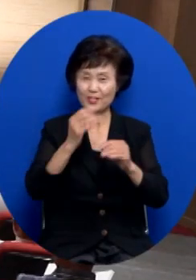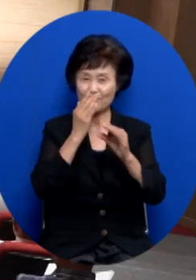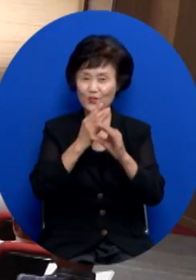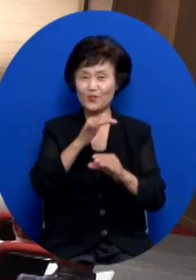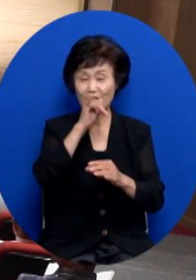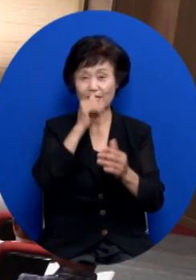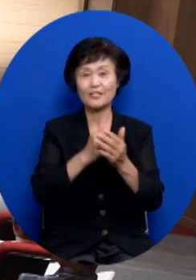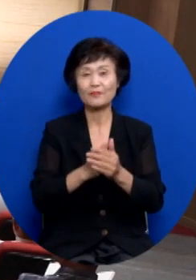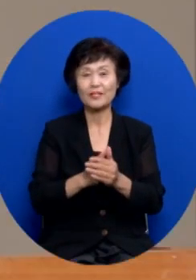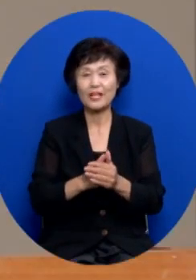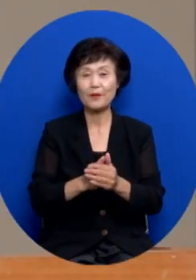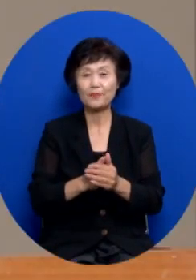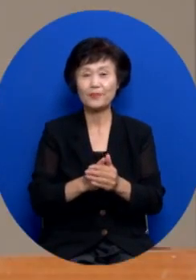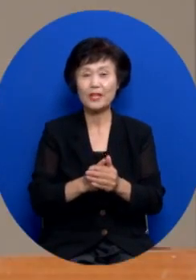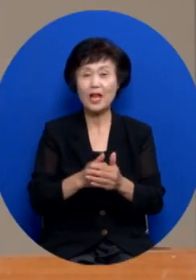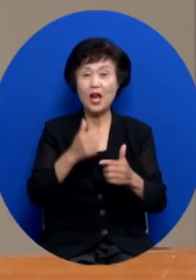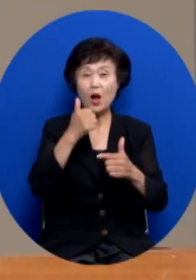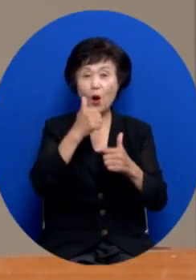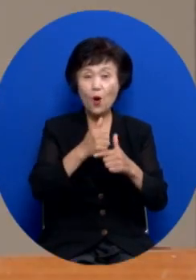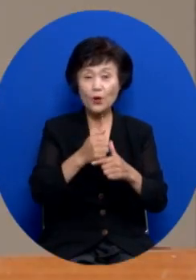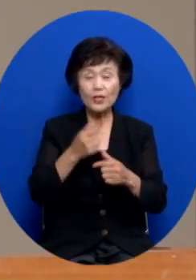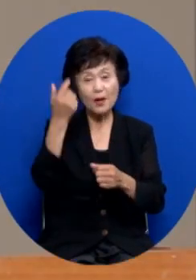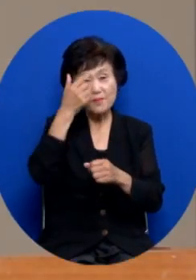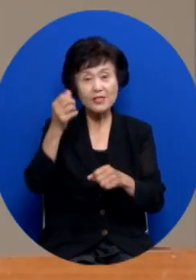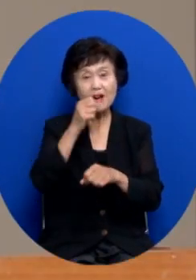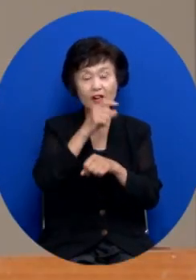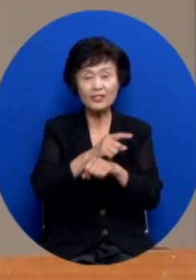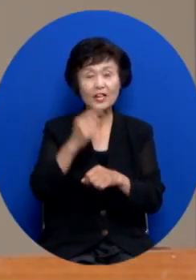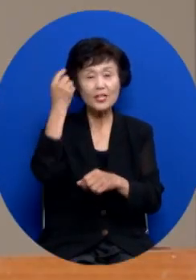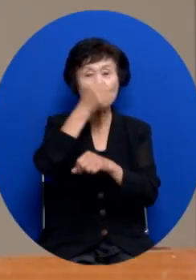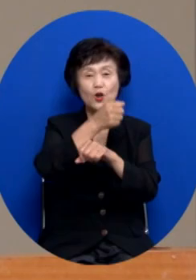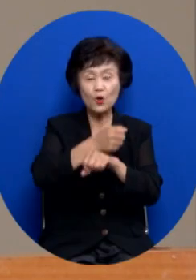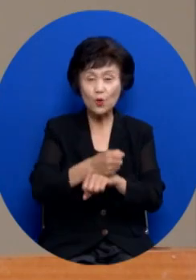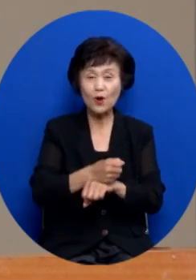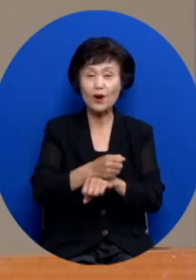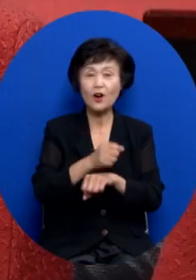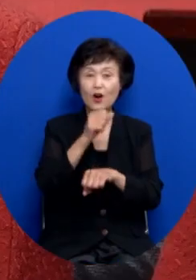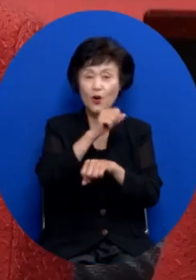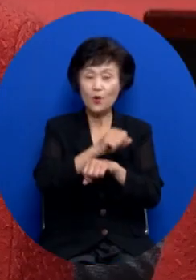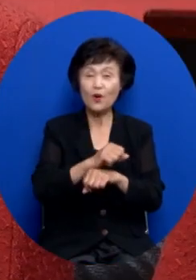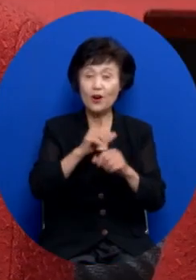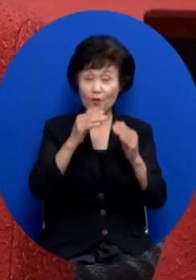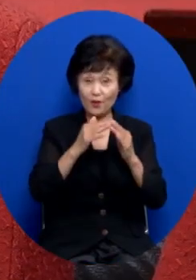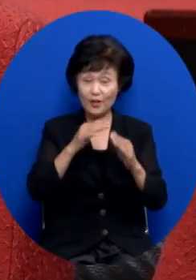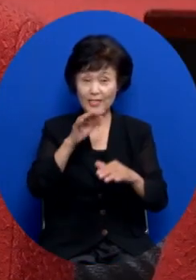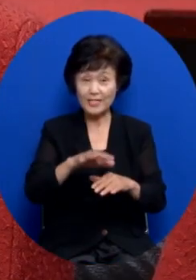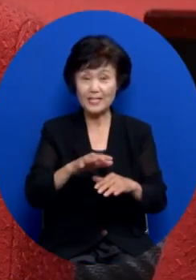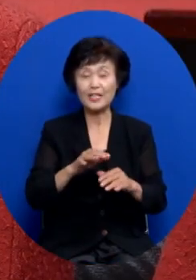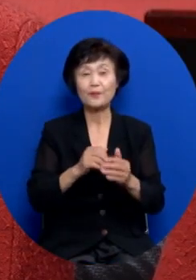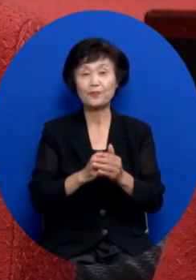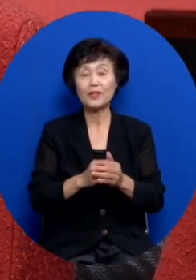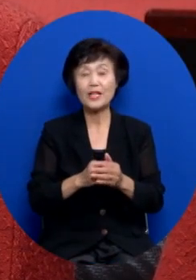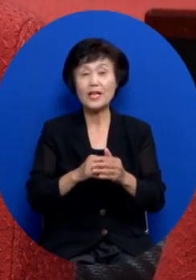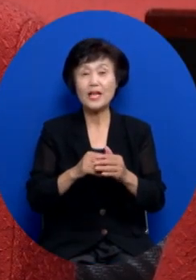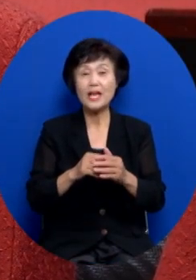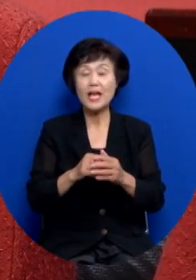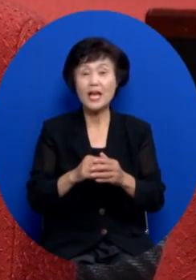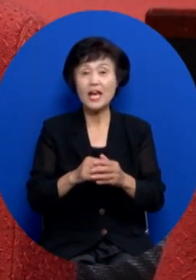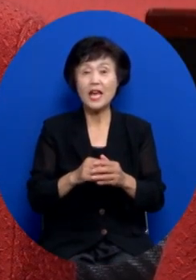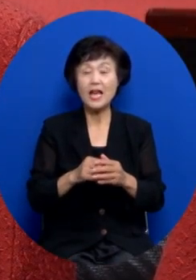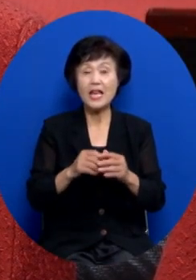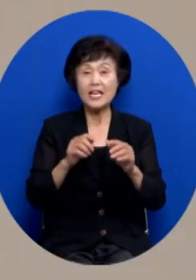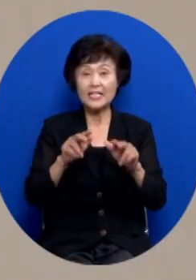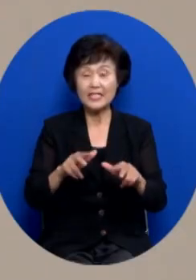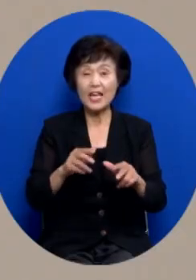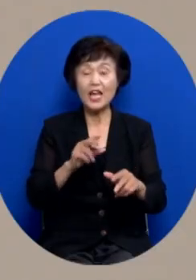호남 영성의 주요 선구자들의 생애와 사상을 연구하는 혼합 명성연구원이 호남 영성의 맥을 찾아서 이세종과 유연필을